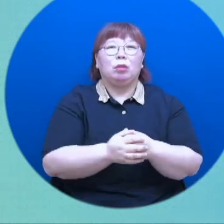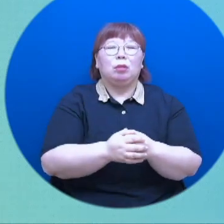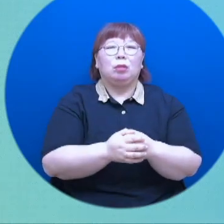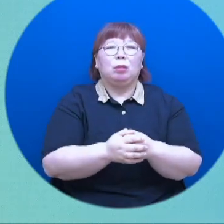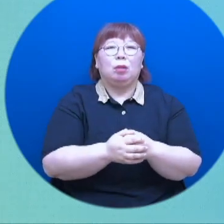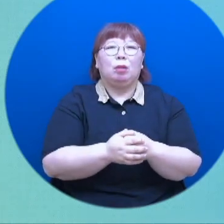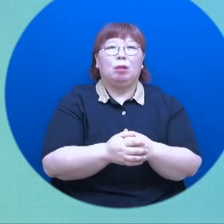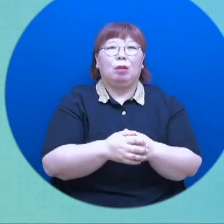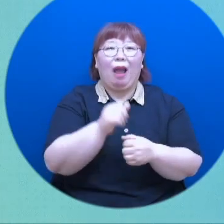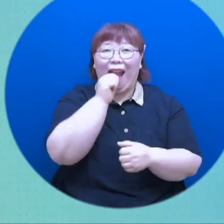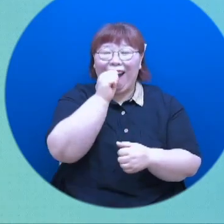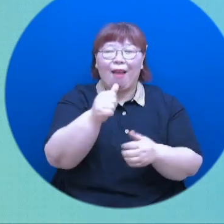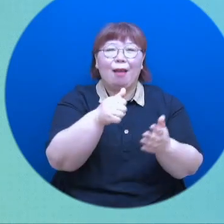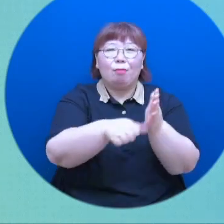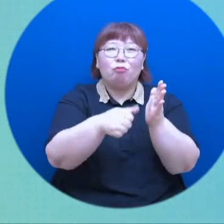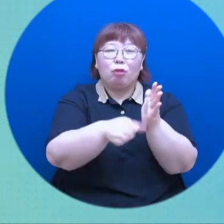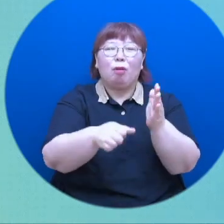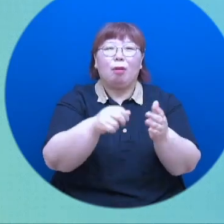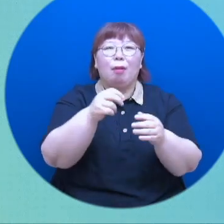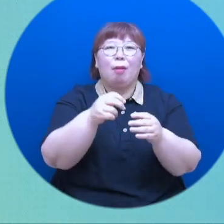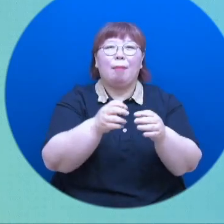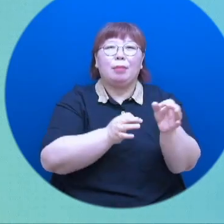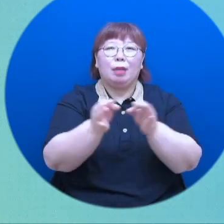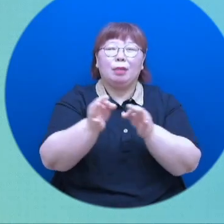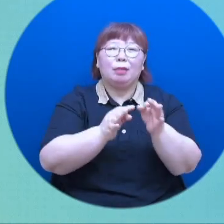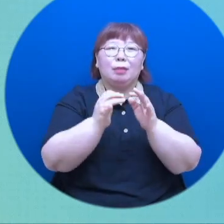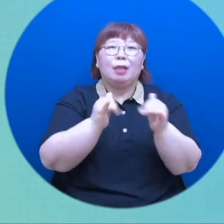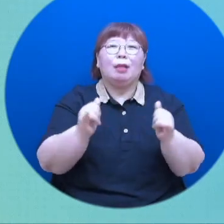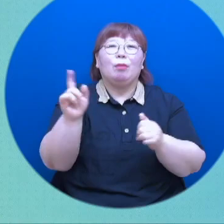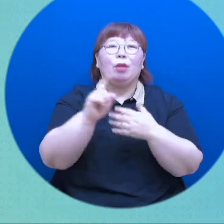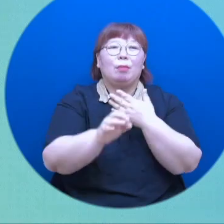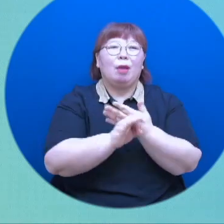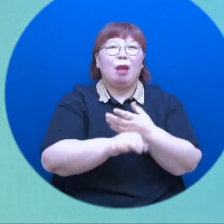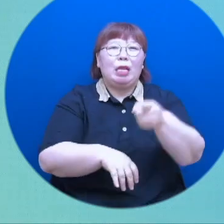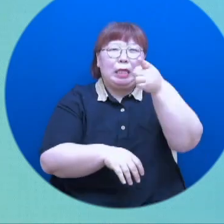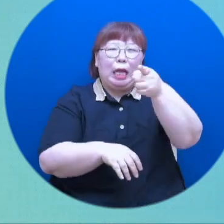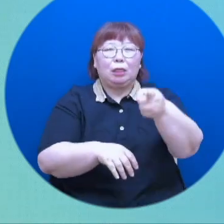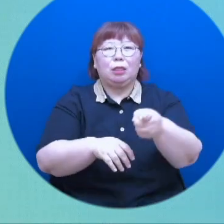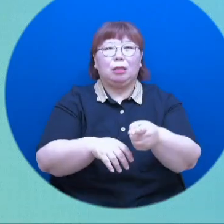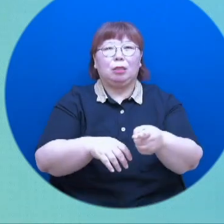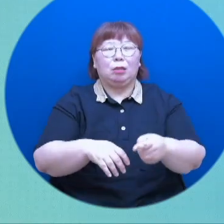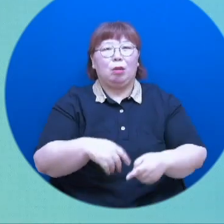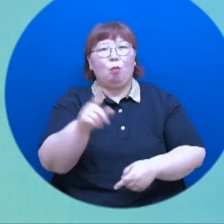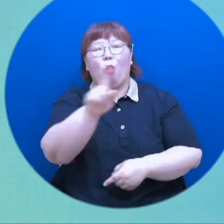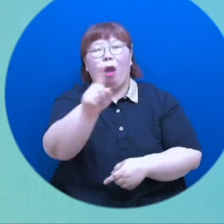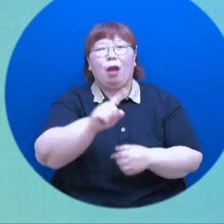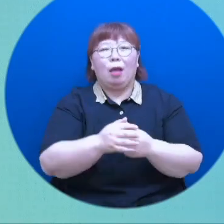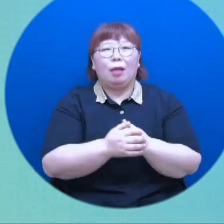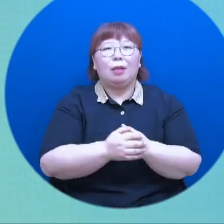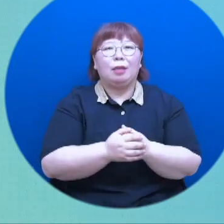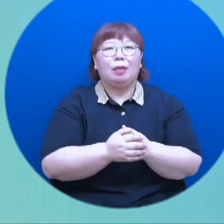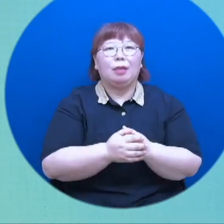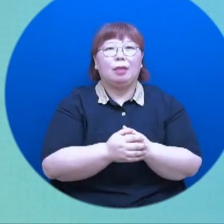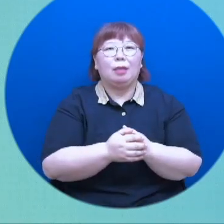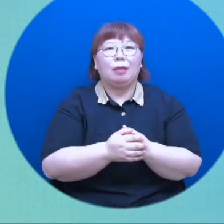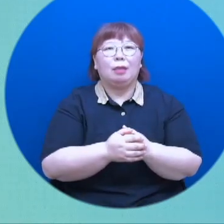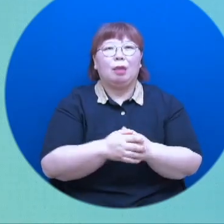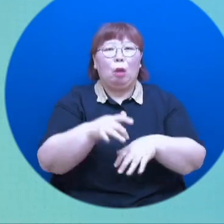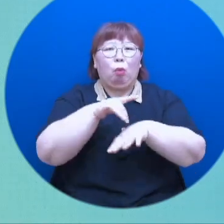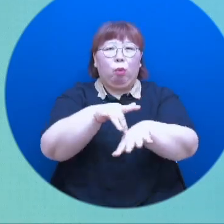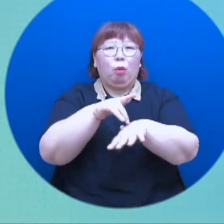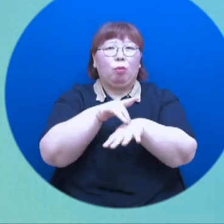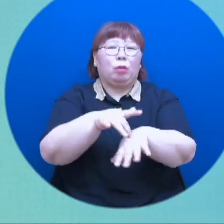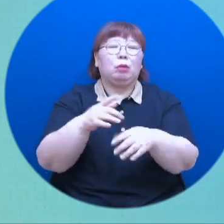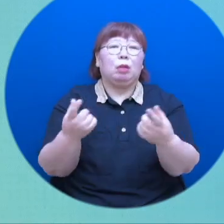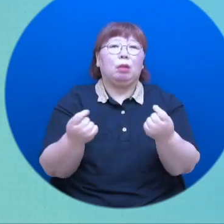했더니 철물점 사장이 딱 첫마디 한 말, 당신 귀신이야? 당신 귀신이야? 그 얘기를 하더라는 거예요. 깜짝